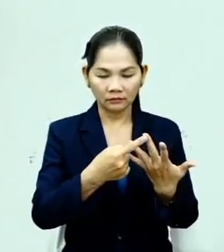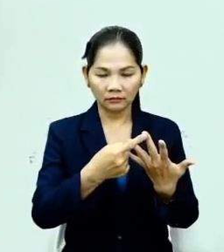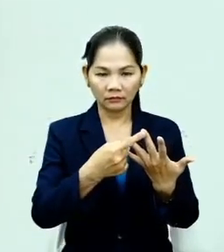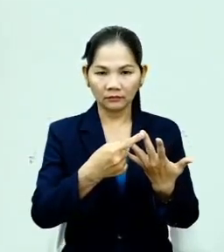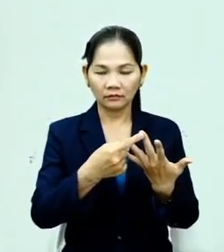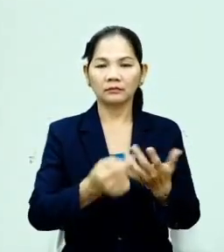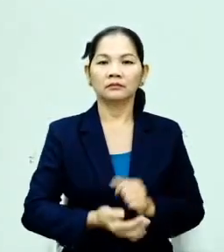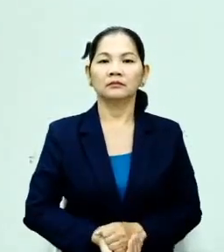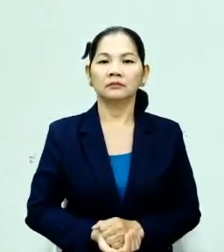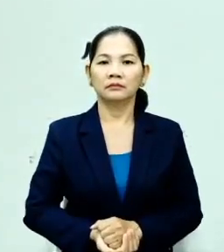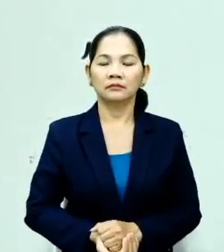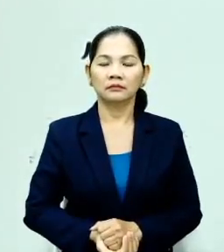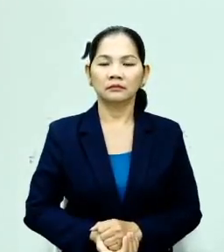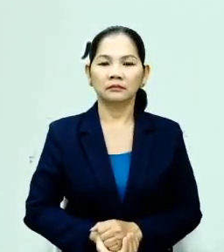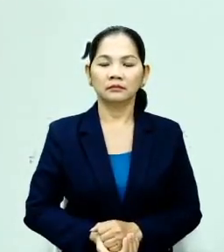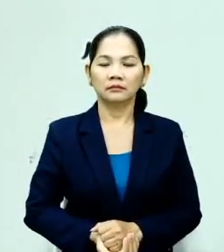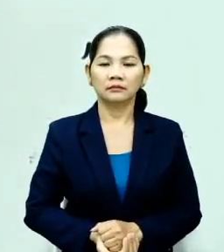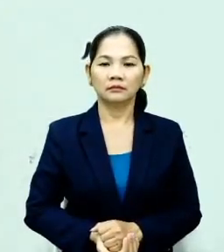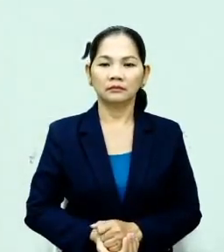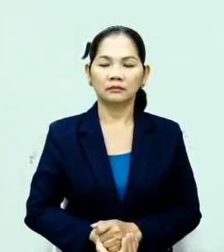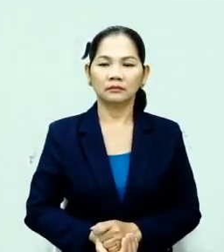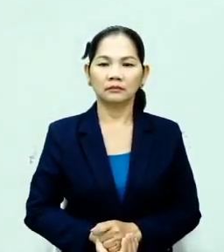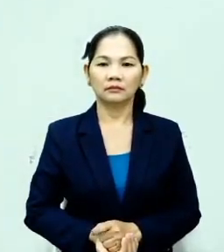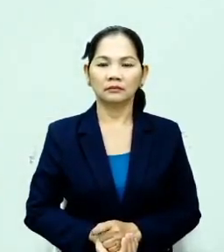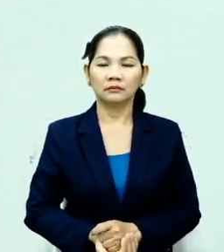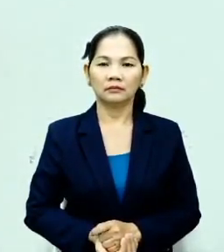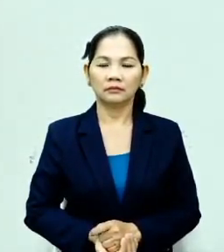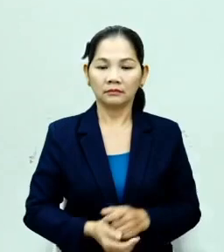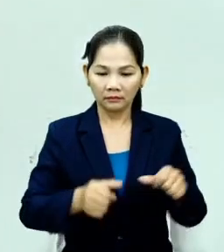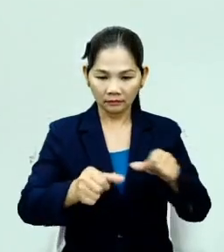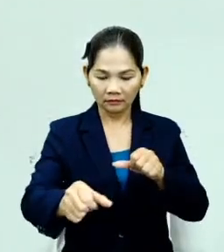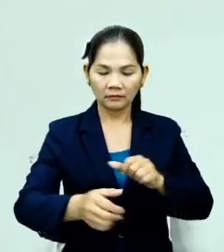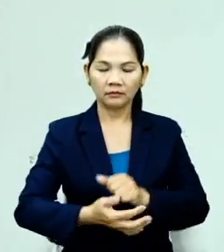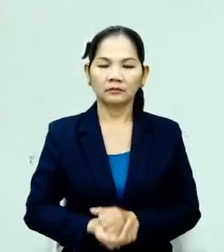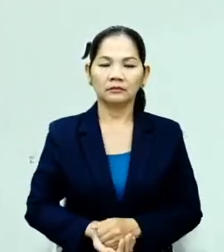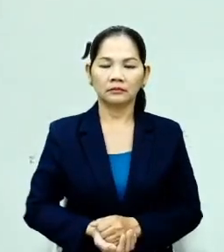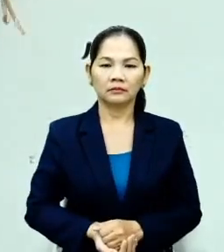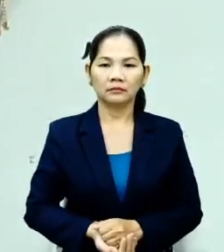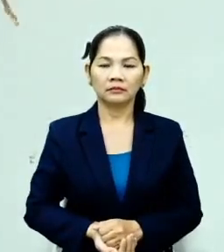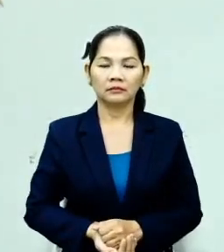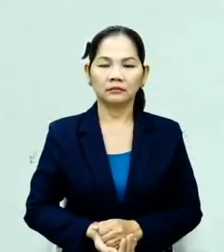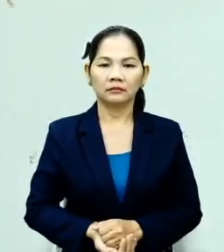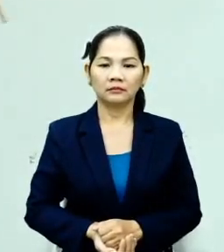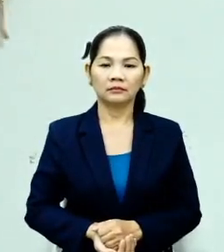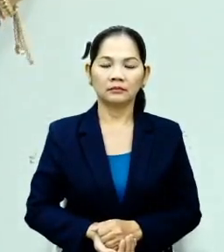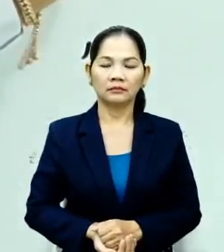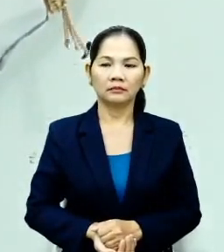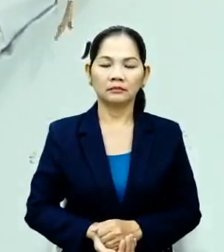ốm mà chùm cha chiếc bánh to con